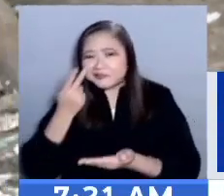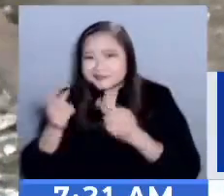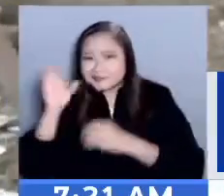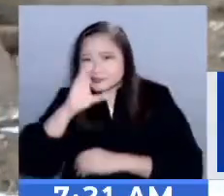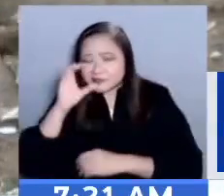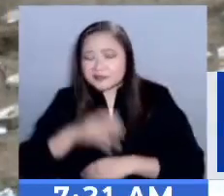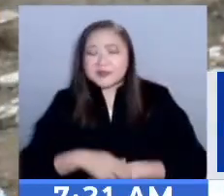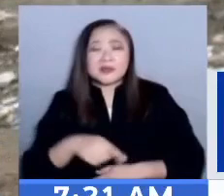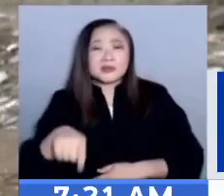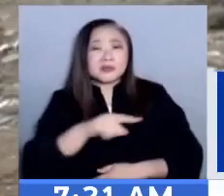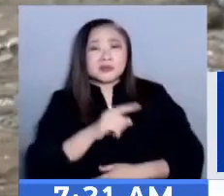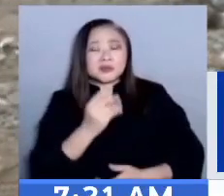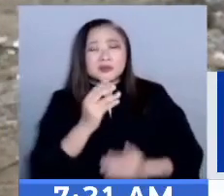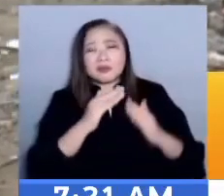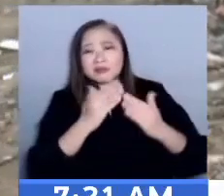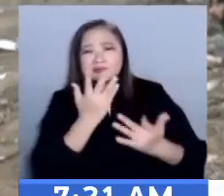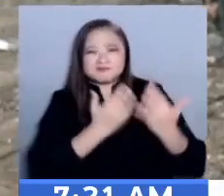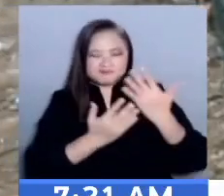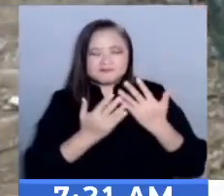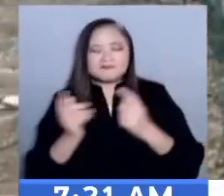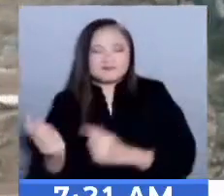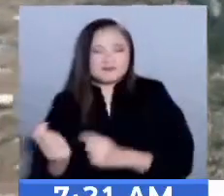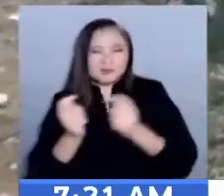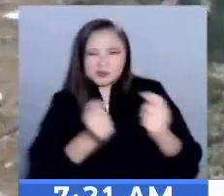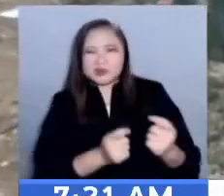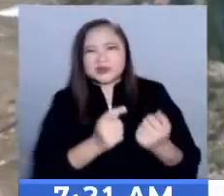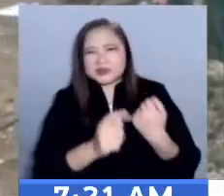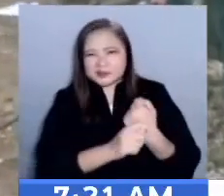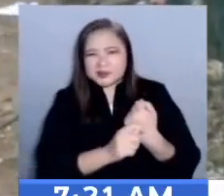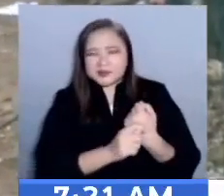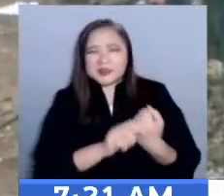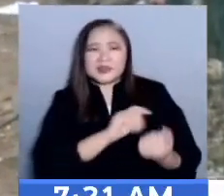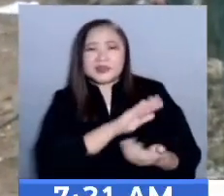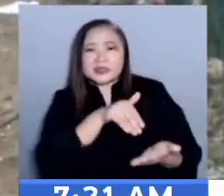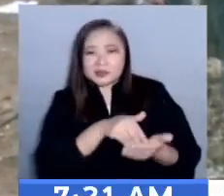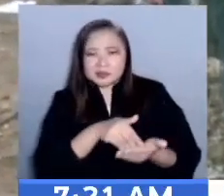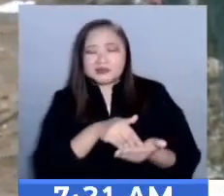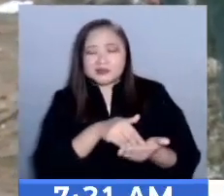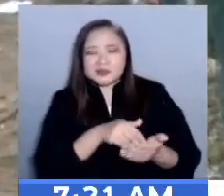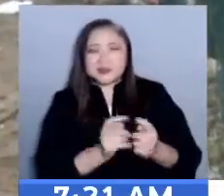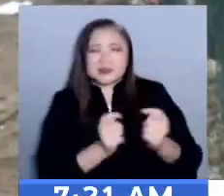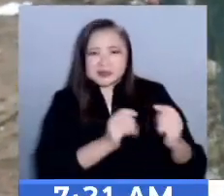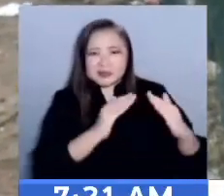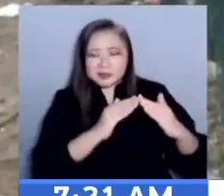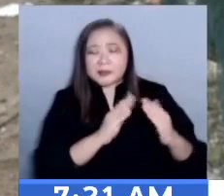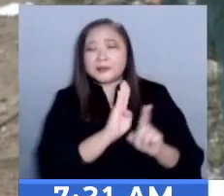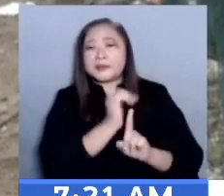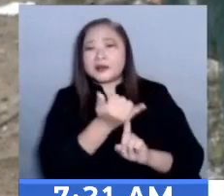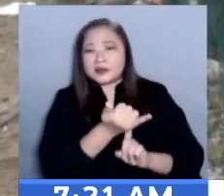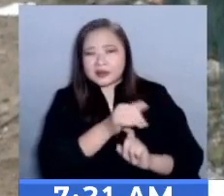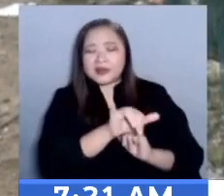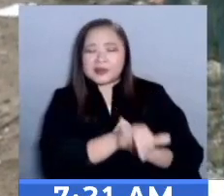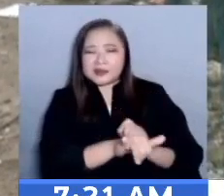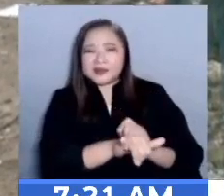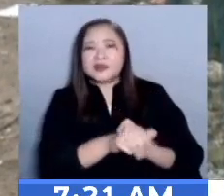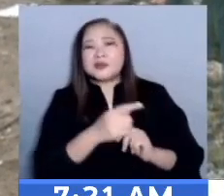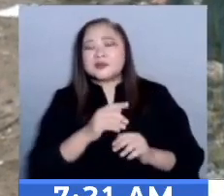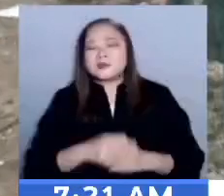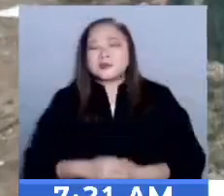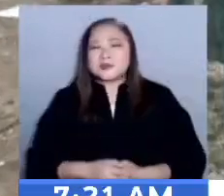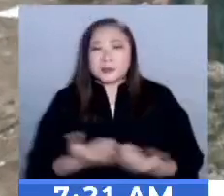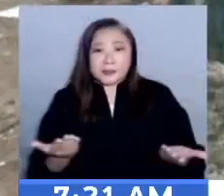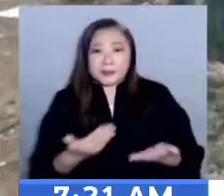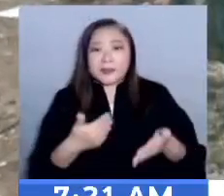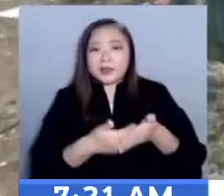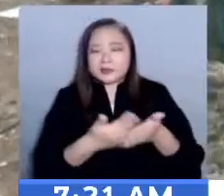ay lumikas na muna pansamantala sa evacuation center. Ang itinalaga ng barangay na evacuation center ay yung pinakamalapit na elementary school